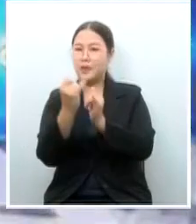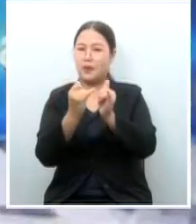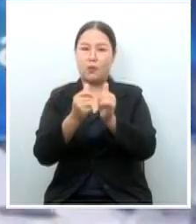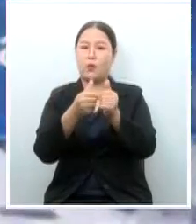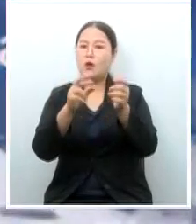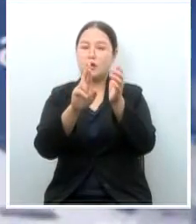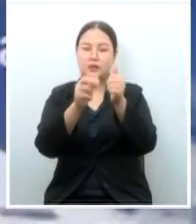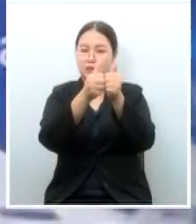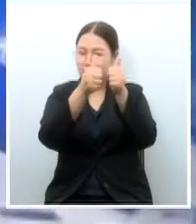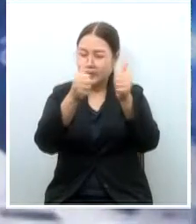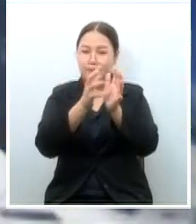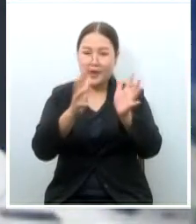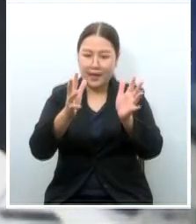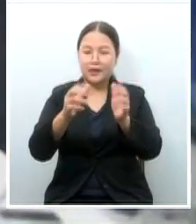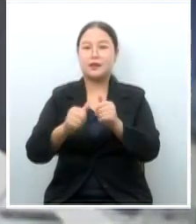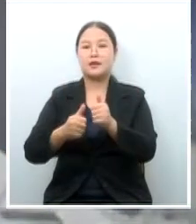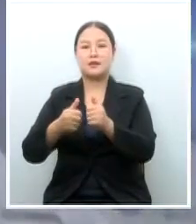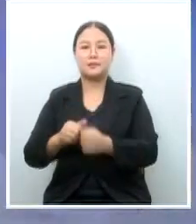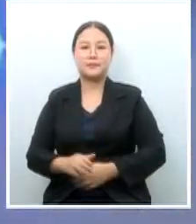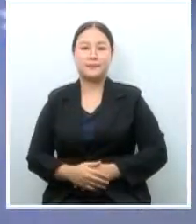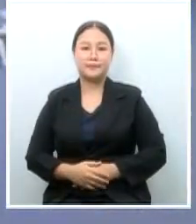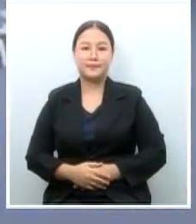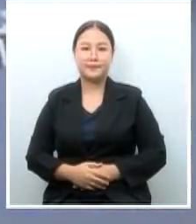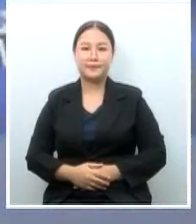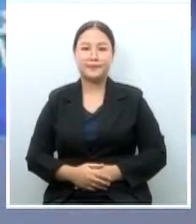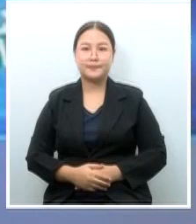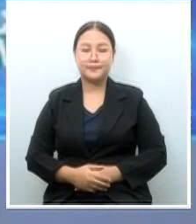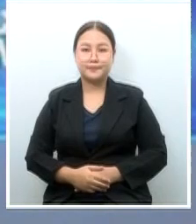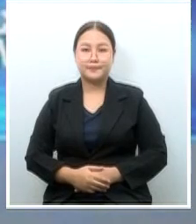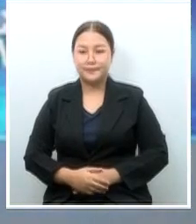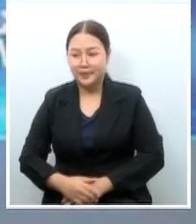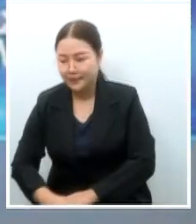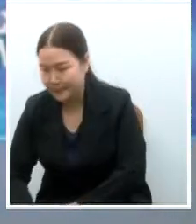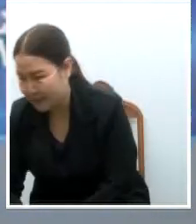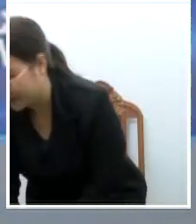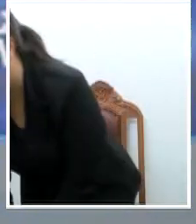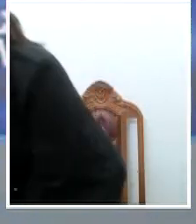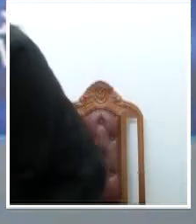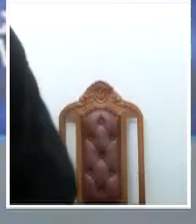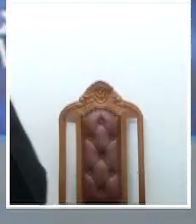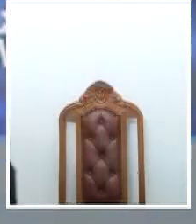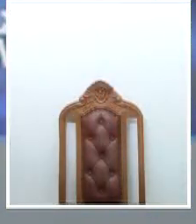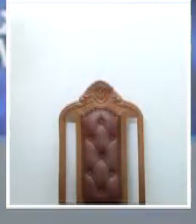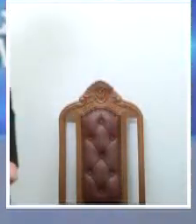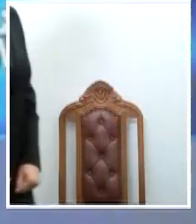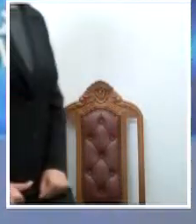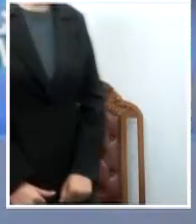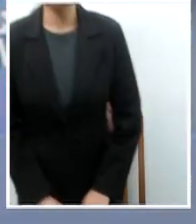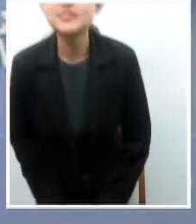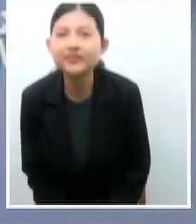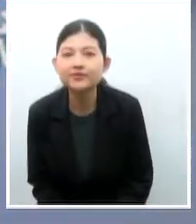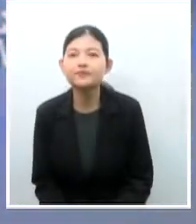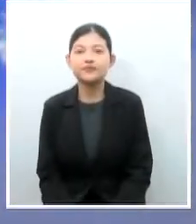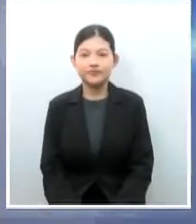บ4ในระดับดีเยี่ยมรางวัลคุณภาพ OBEC QA จากสำนักงานคณะกรรมการการศึกษาขั้น